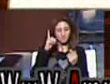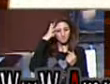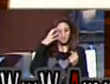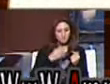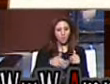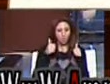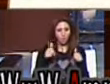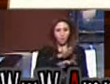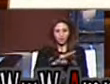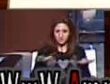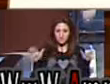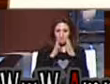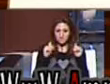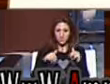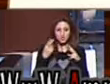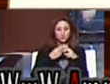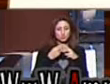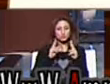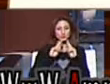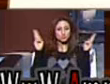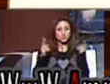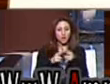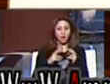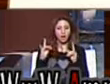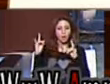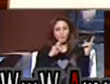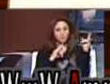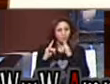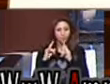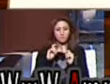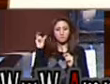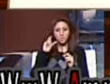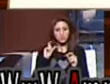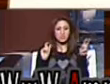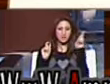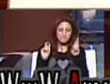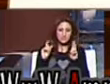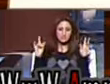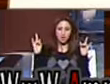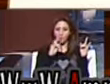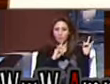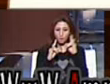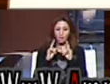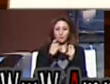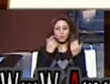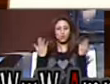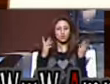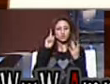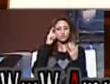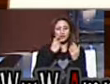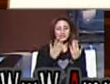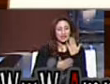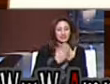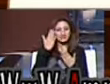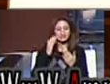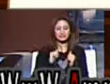نعم. شعبها المحب، مسلميها ومسيحيها. إن شاء الله يكون عام سعيد إن شاء